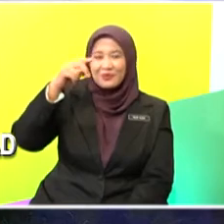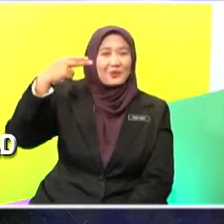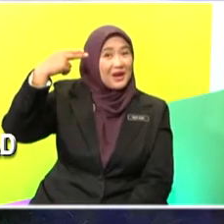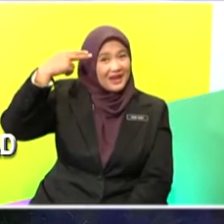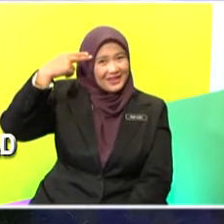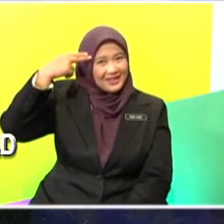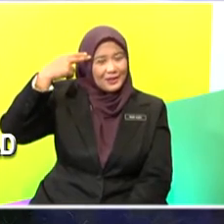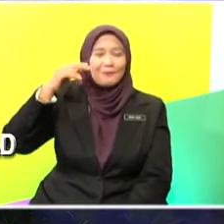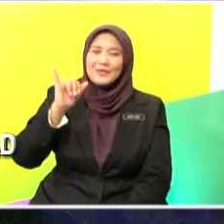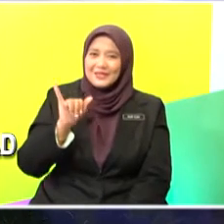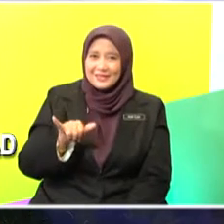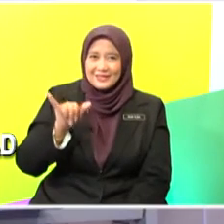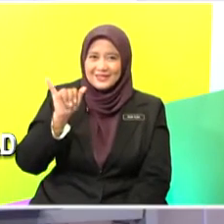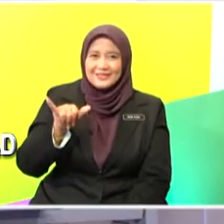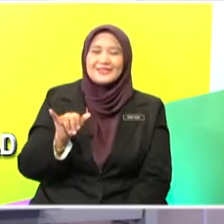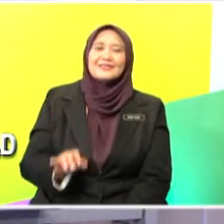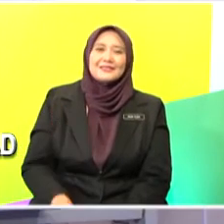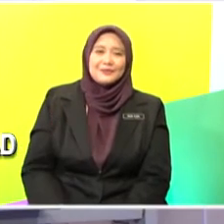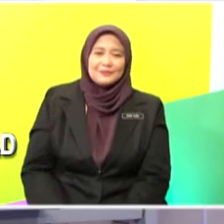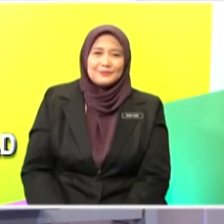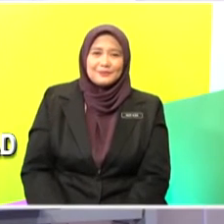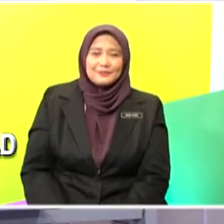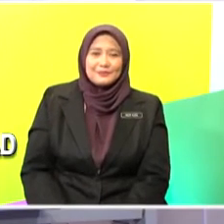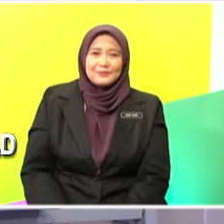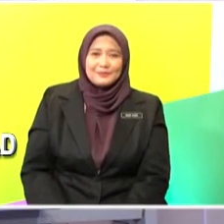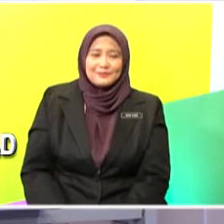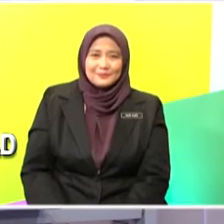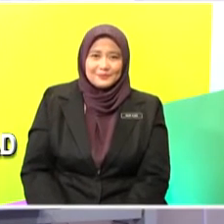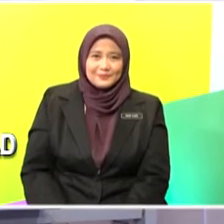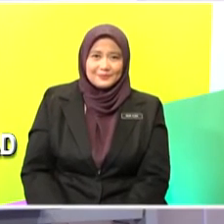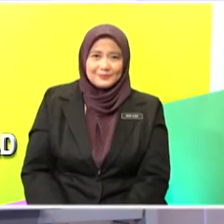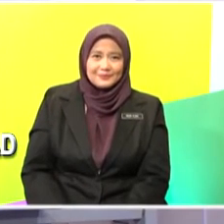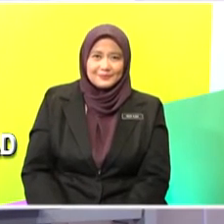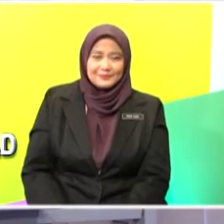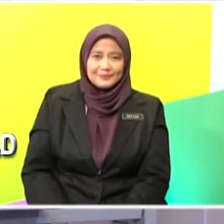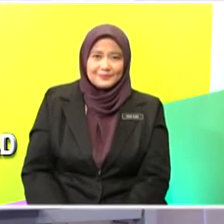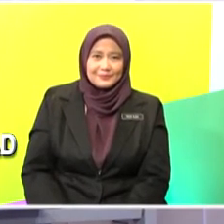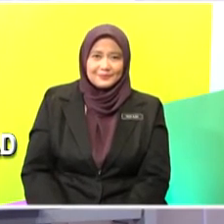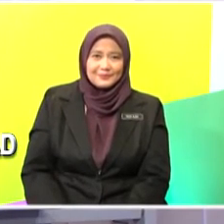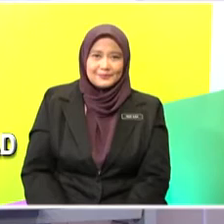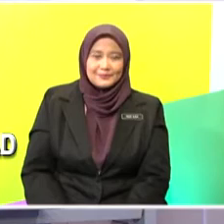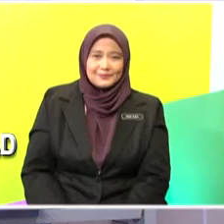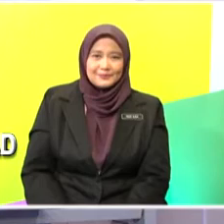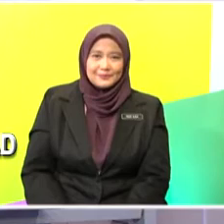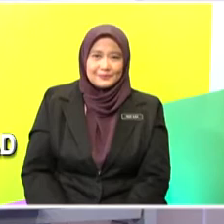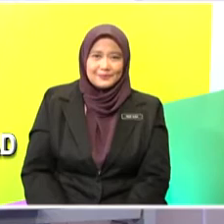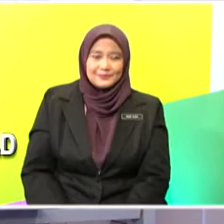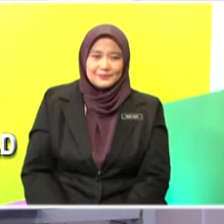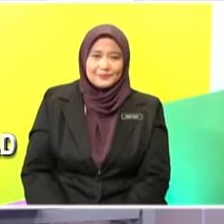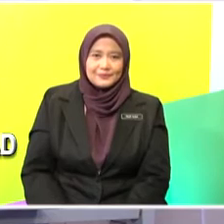Ya. Okay. Pandailah Hakim. Kita tarik sampai ke bawah dan kemudian kita